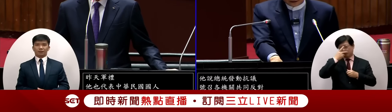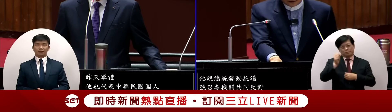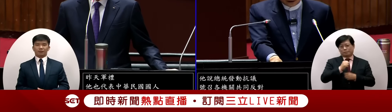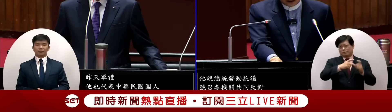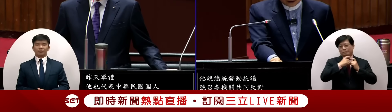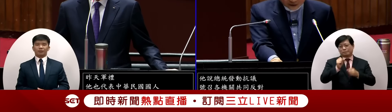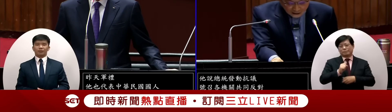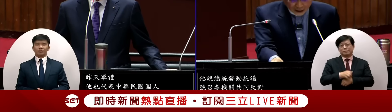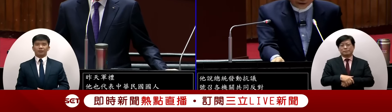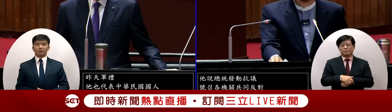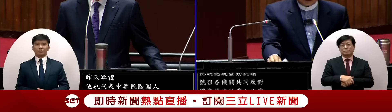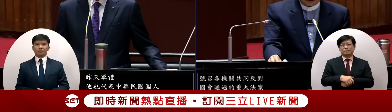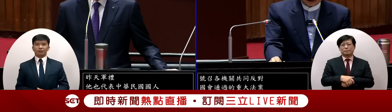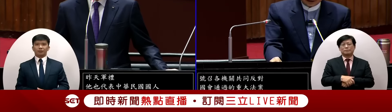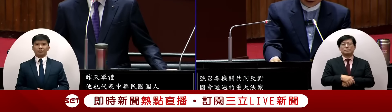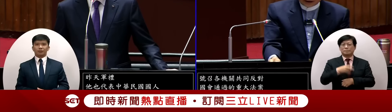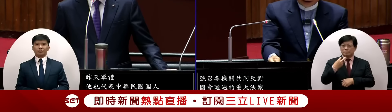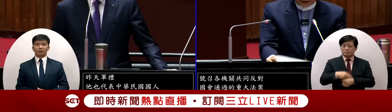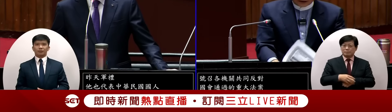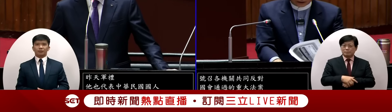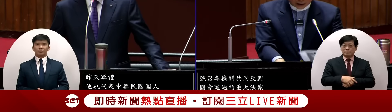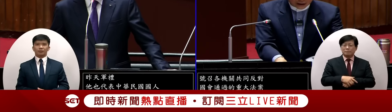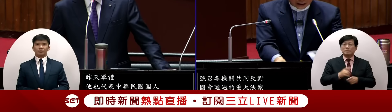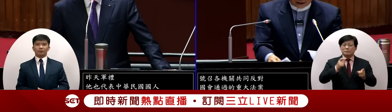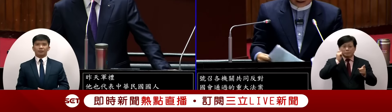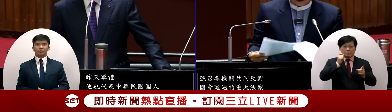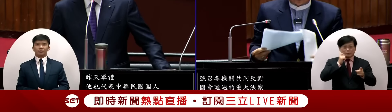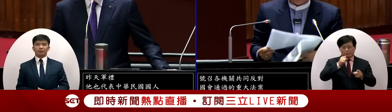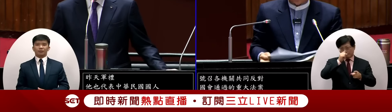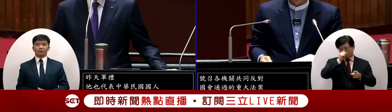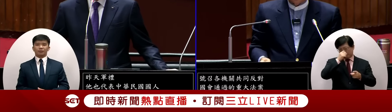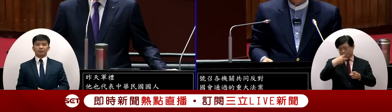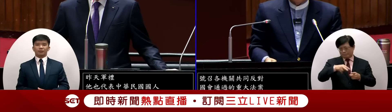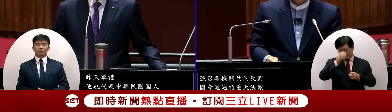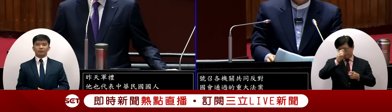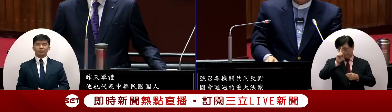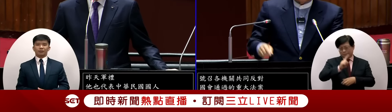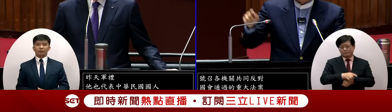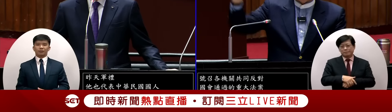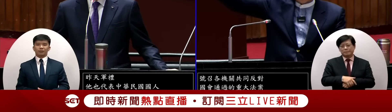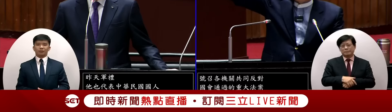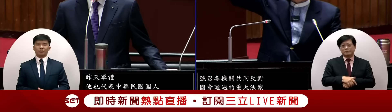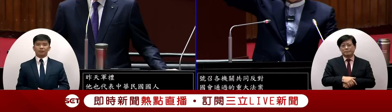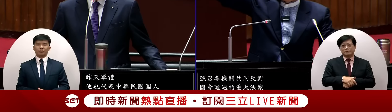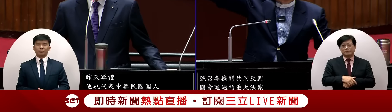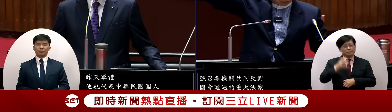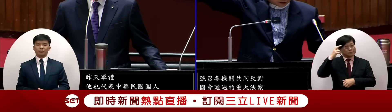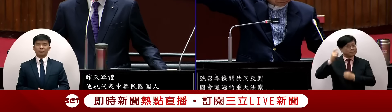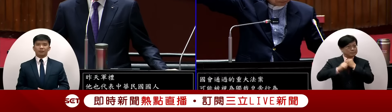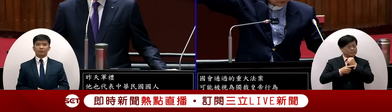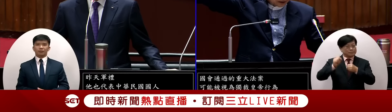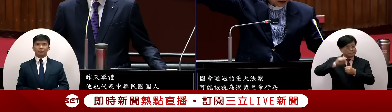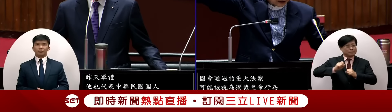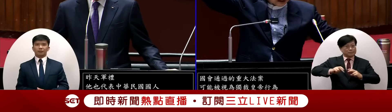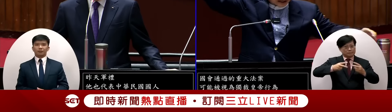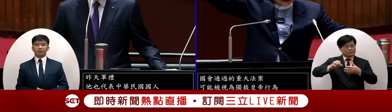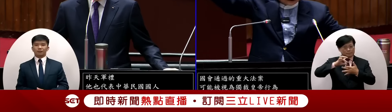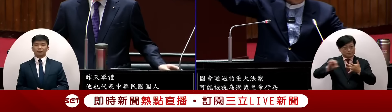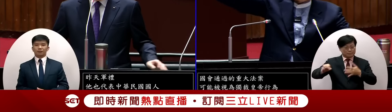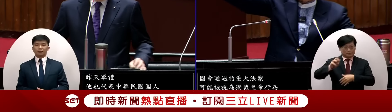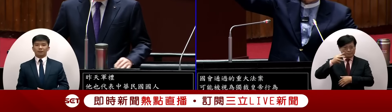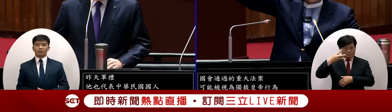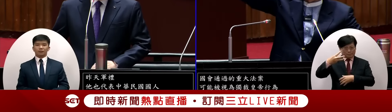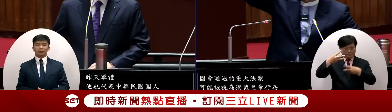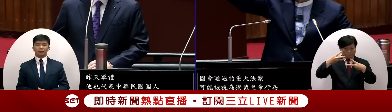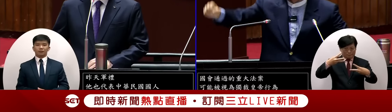清德。再看你，你既然喜欢讲，让你来看那个东西，宪法征修条款